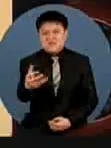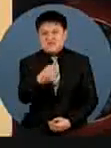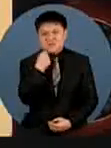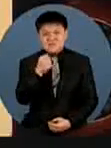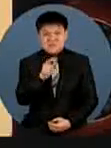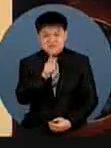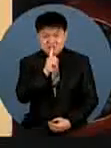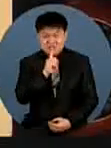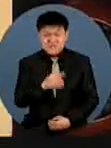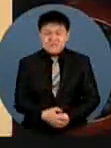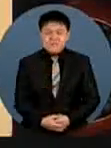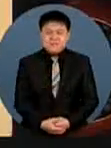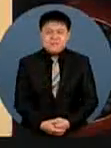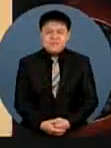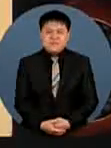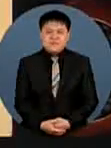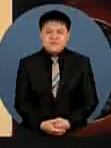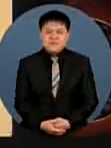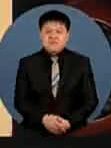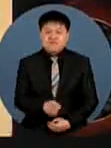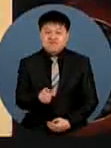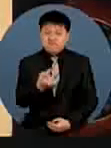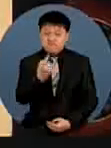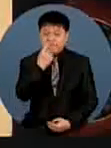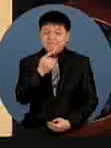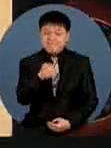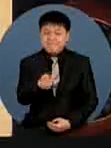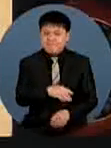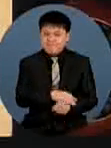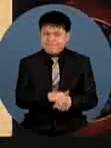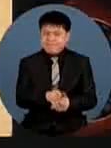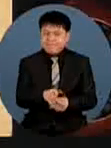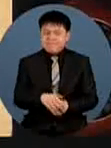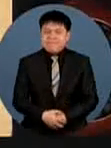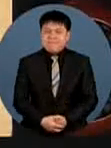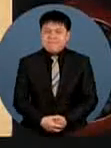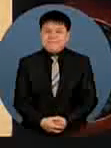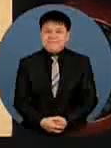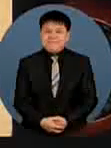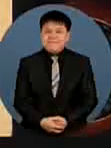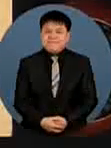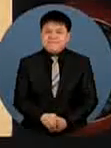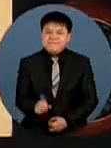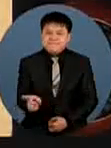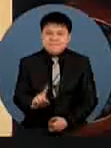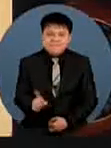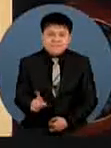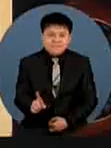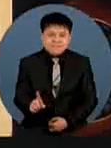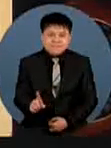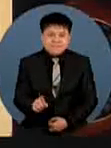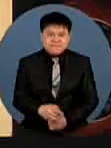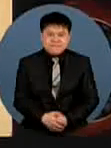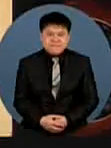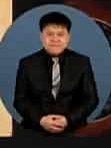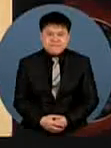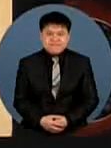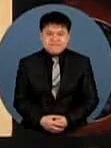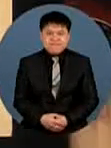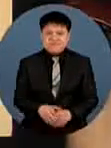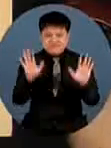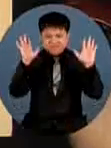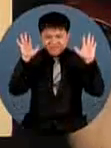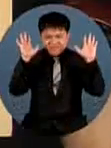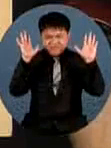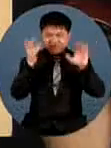되겠죠. 그 정석은 뭐 꼭 익혀둘 만한 정석입니다. 자, 여기서 일단은 손을 뺍니다.